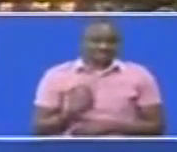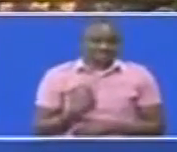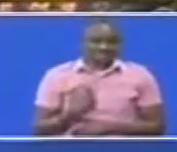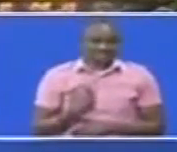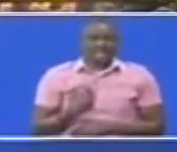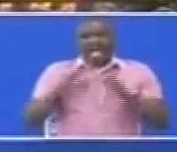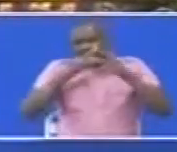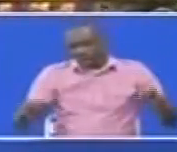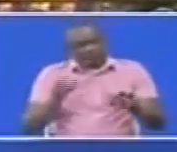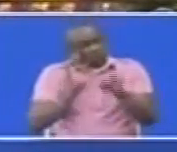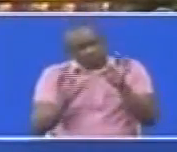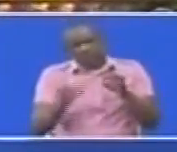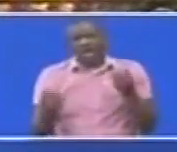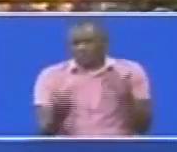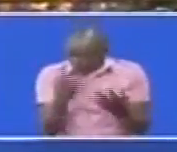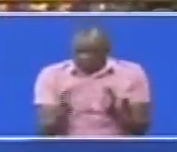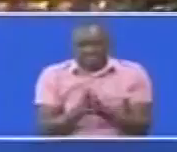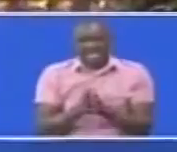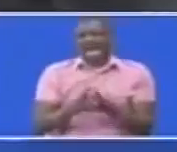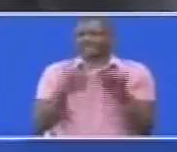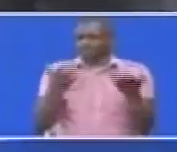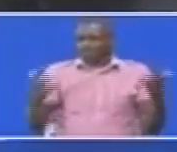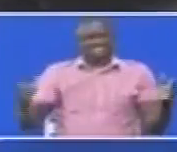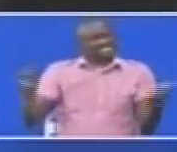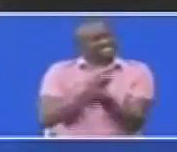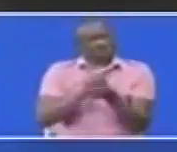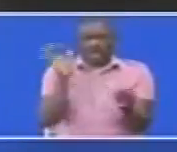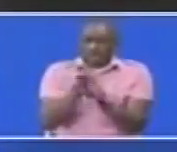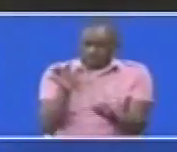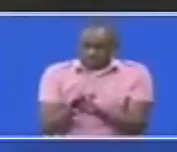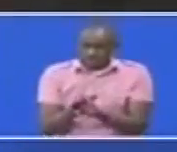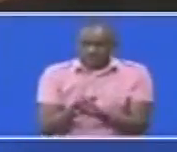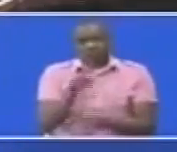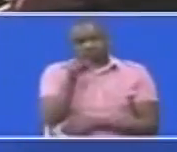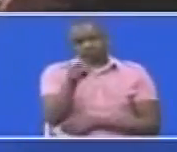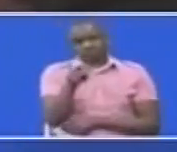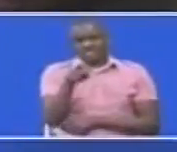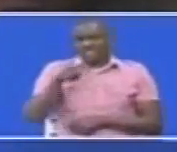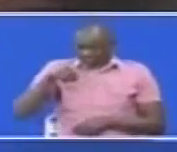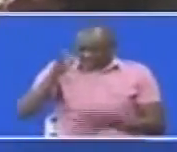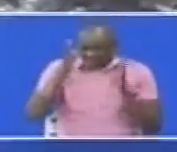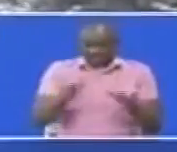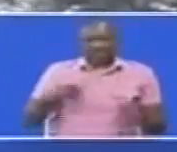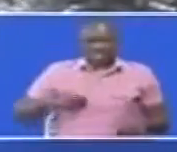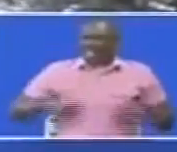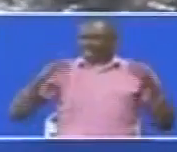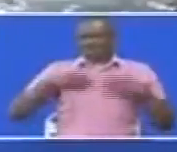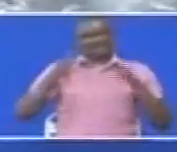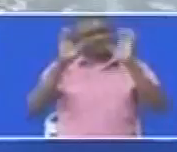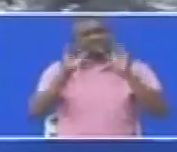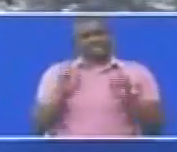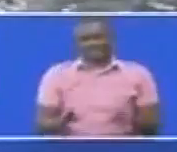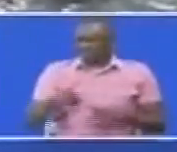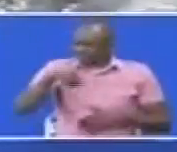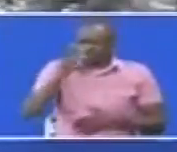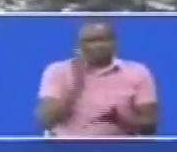Sio nyumba kuteketea, hata mali ya thamani kuharibiwa. Wilson Matelong anasema maisha yake haina maana. Amezama